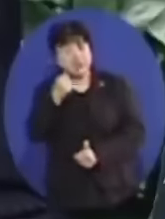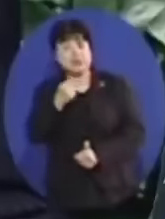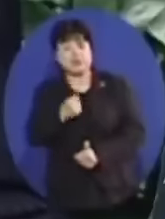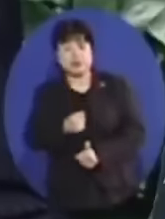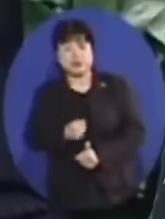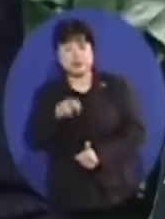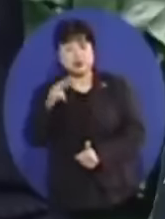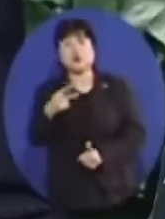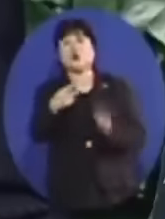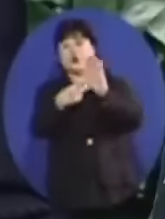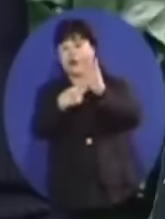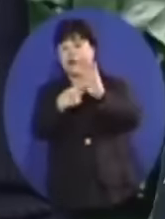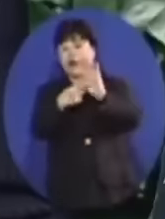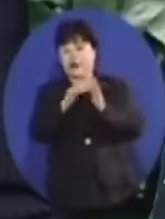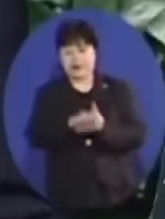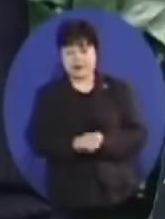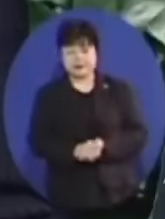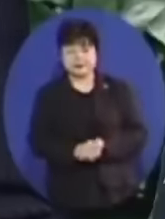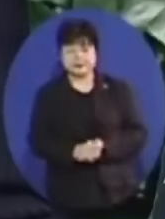것입니다.